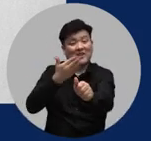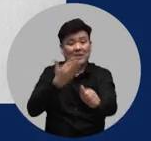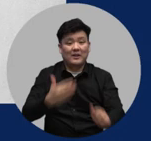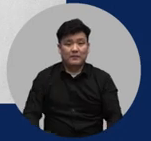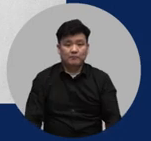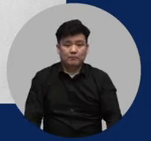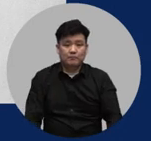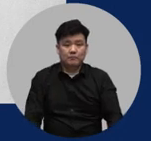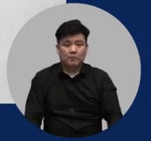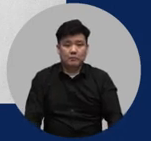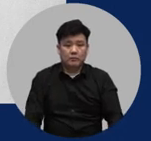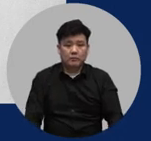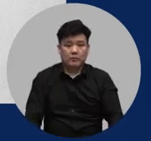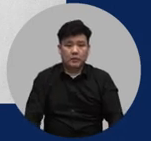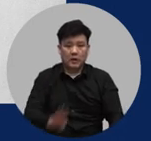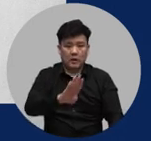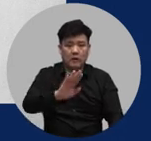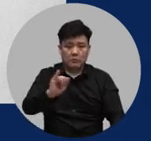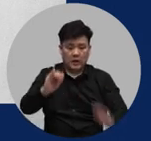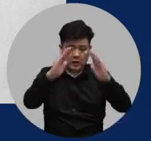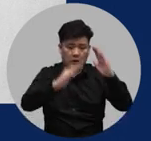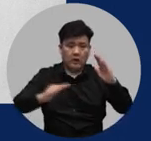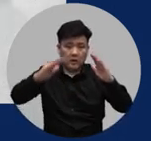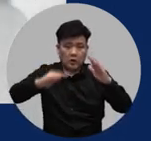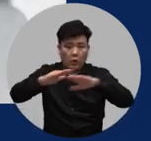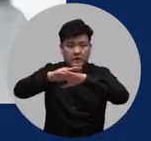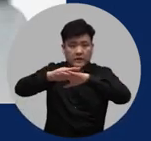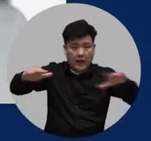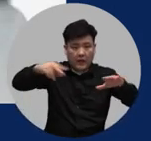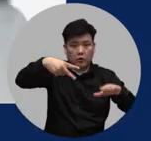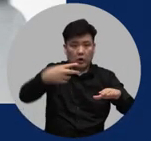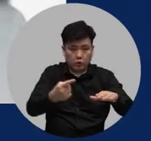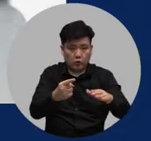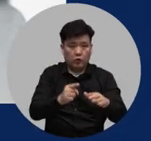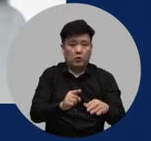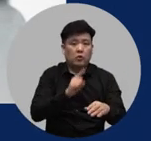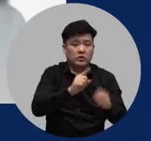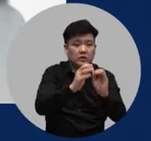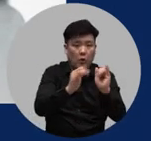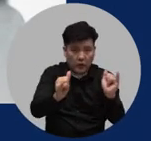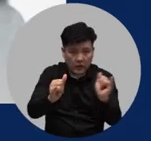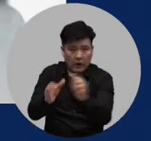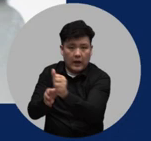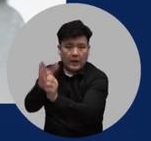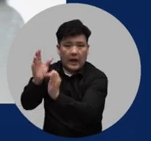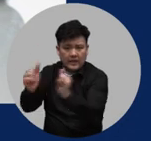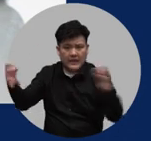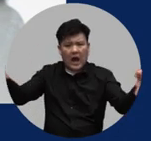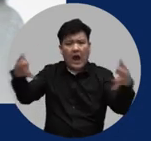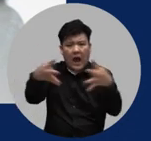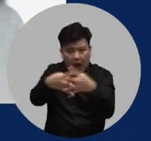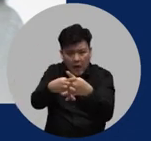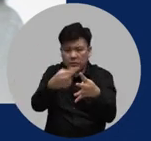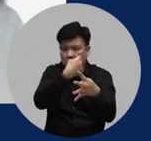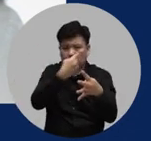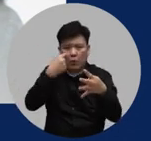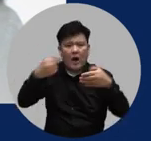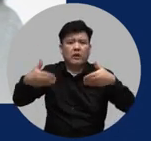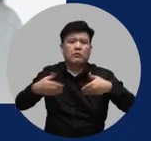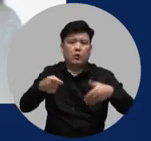있습니다. 비공식적 처리라고 할지라도 신고인과 피신고인의 합의를 반드시 확인해야